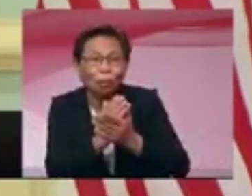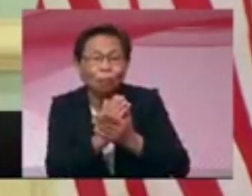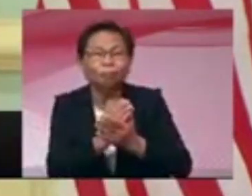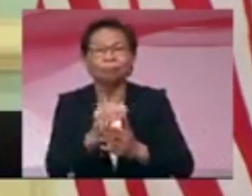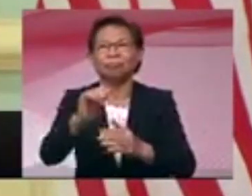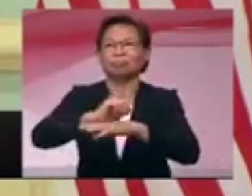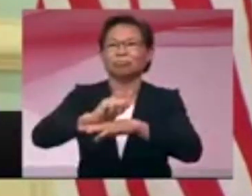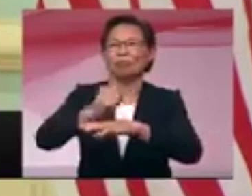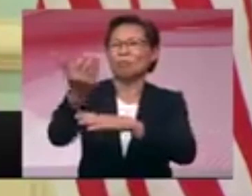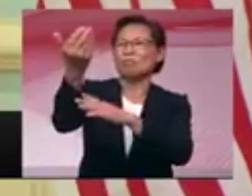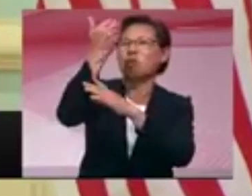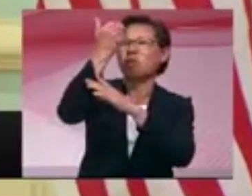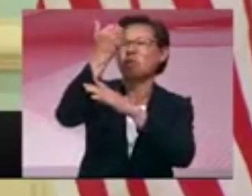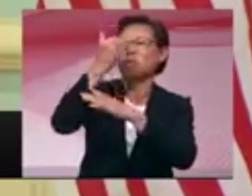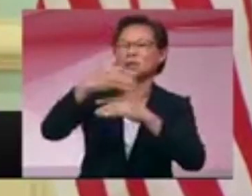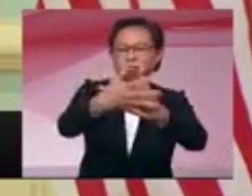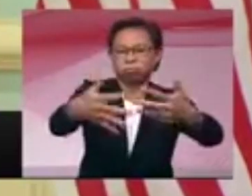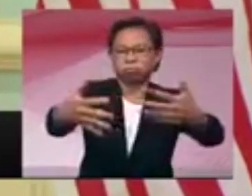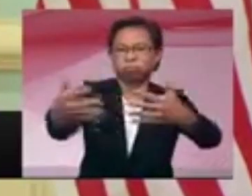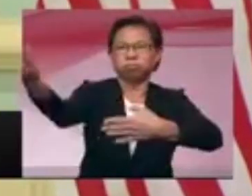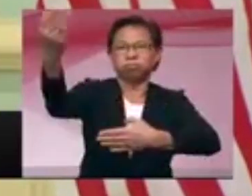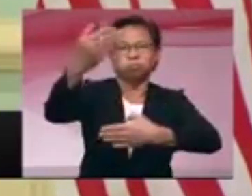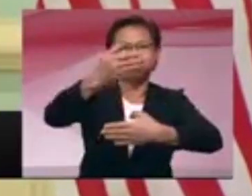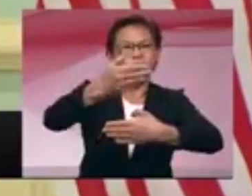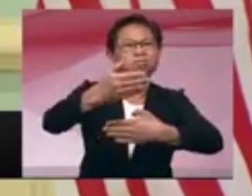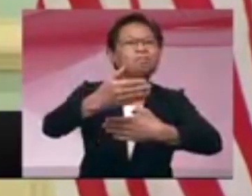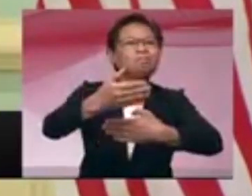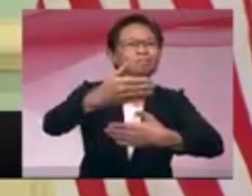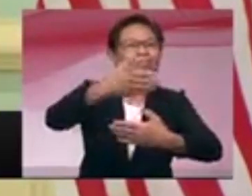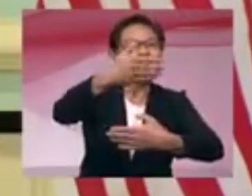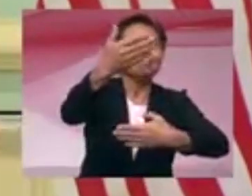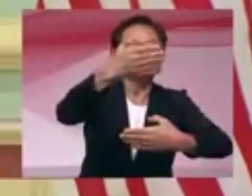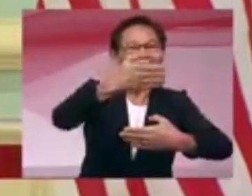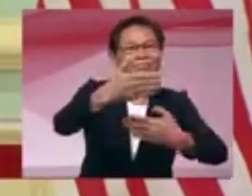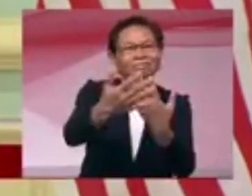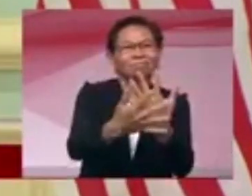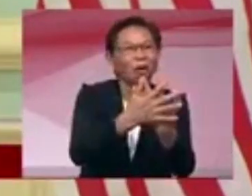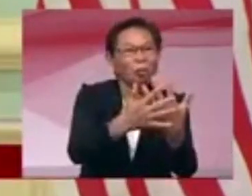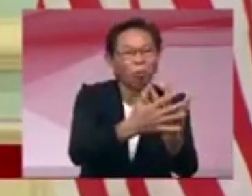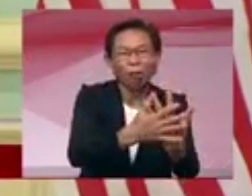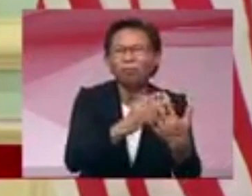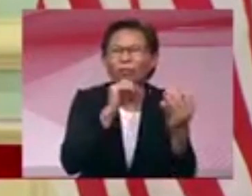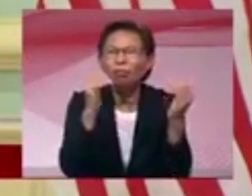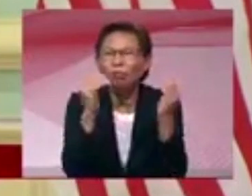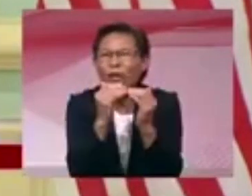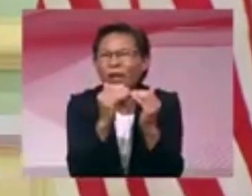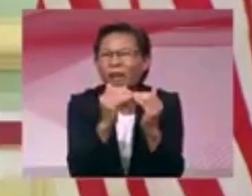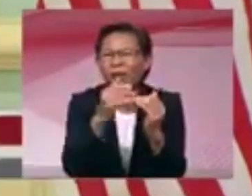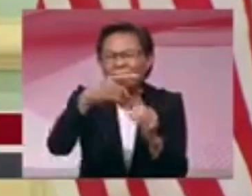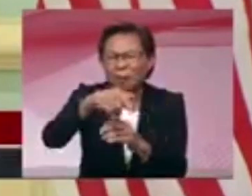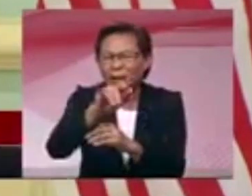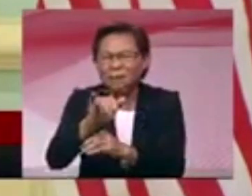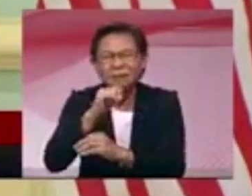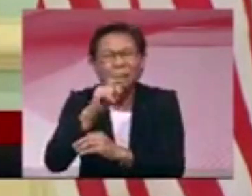tuduhan mengatakan kita mengurung secara tidak adil parti tersebut adalah tidak benar, kerana